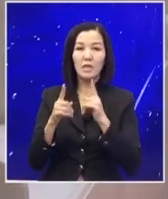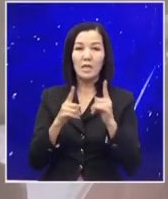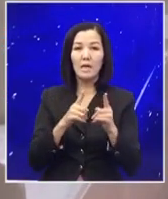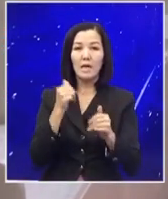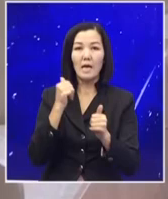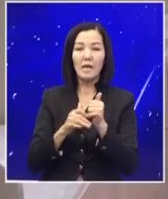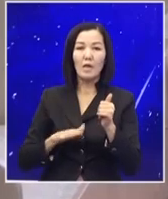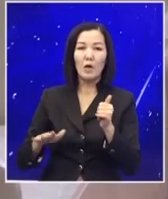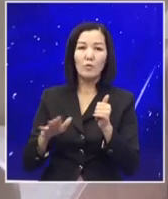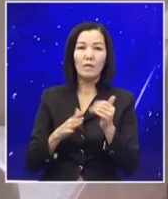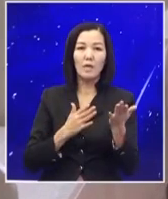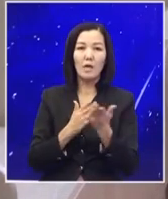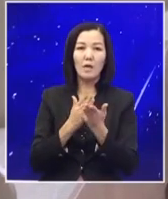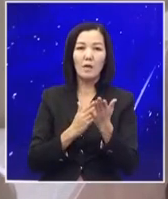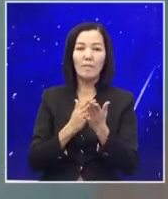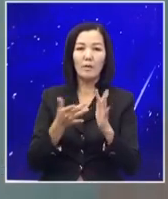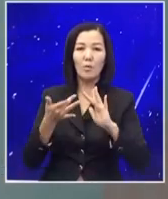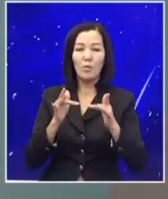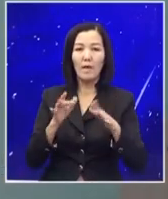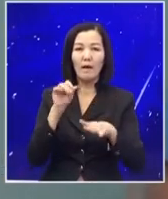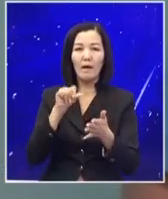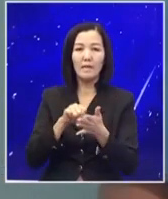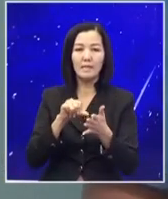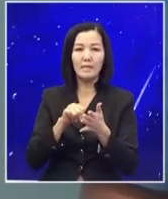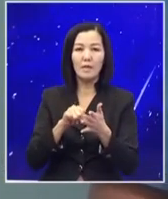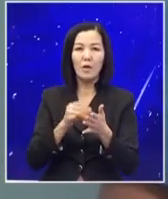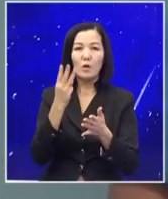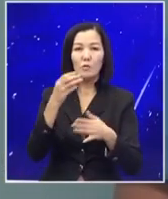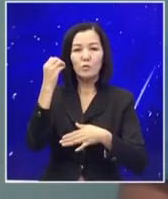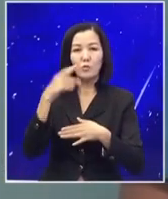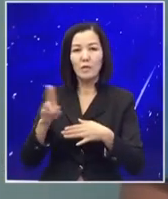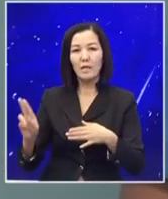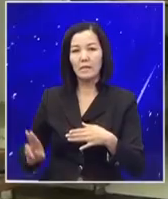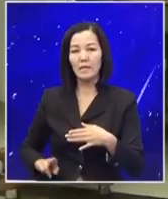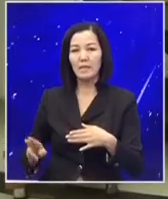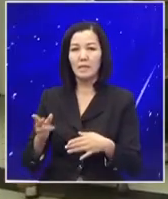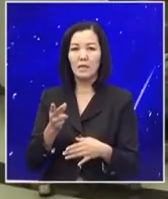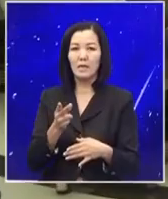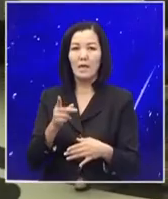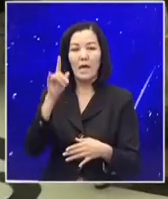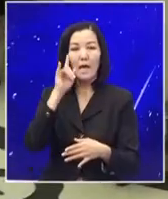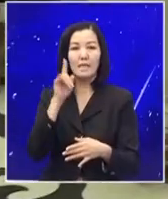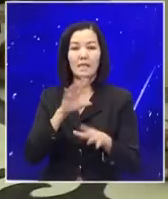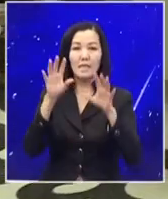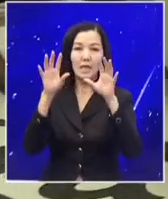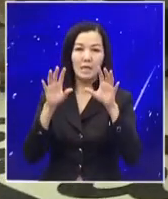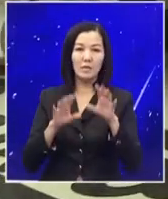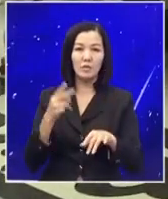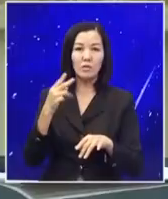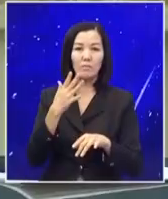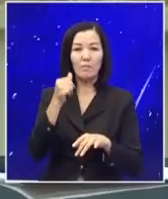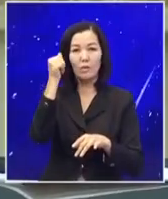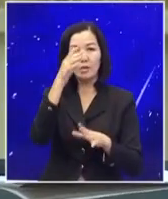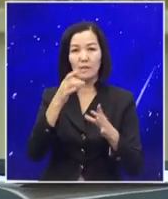ауданның әлеуметтік сала өкілдері де онлайн қатысты. Еңбегеленген үш орталық директорының кеудесіне Қазақстан конституциясына 25 жыл